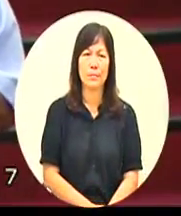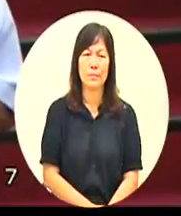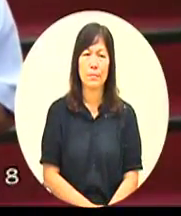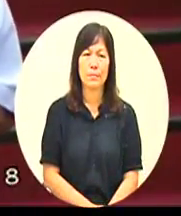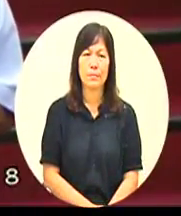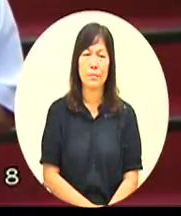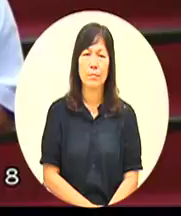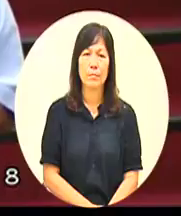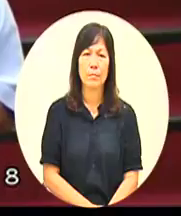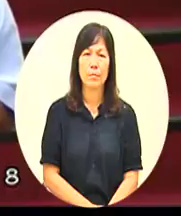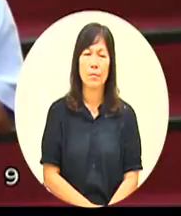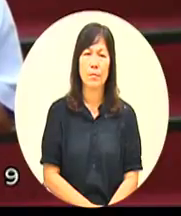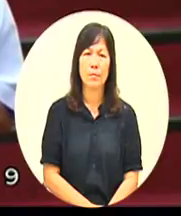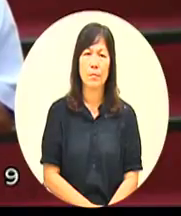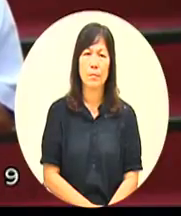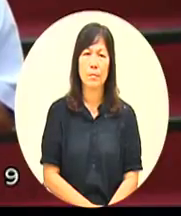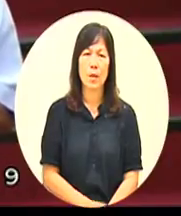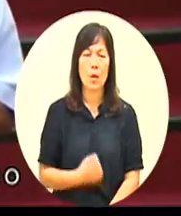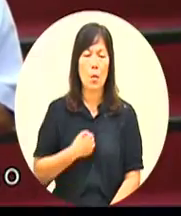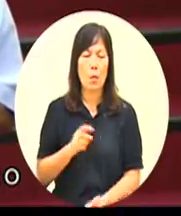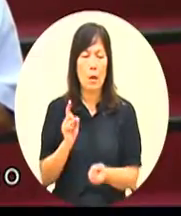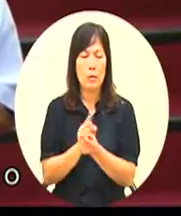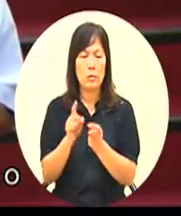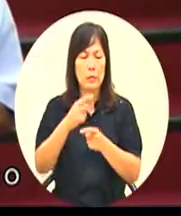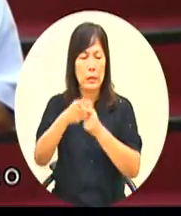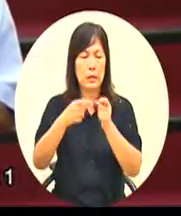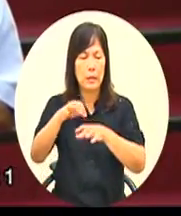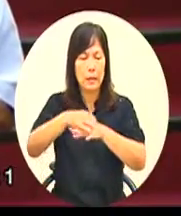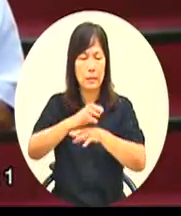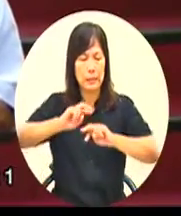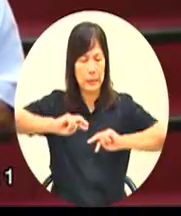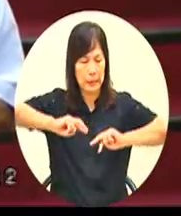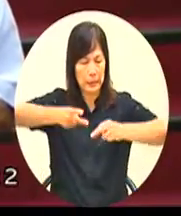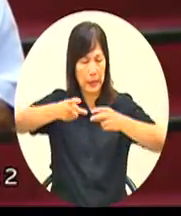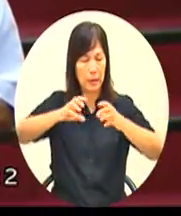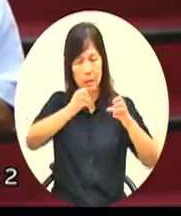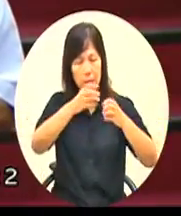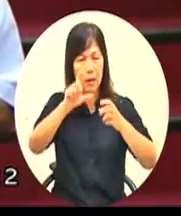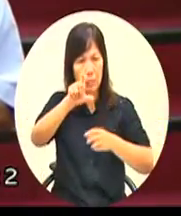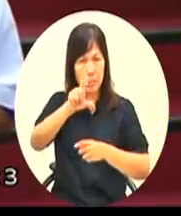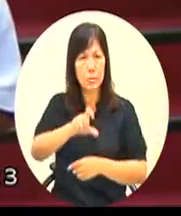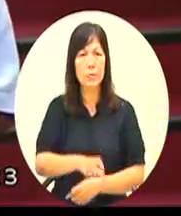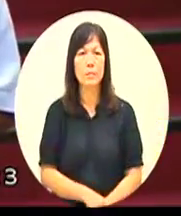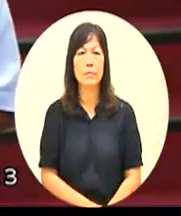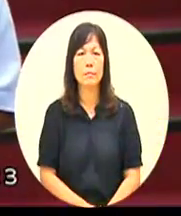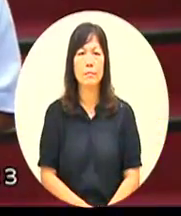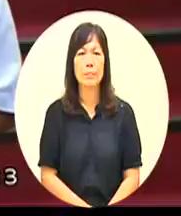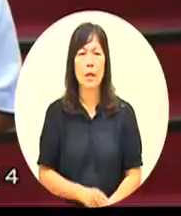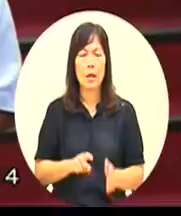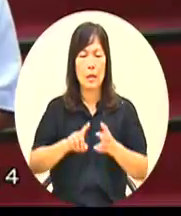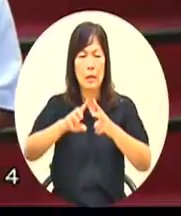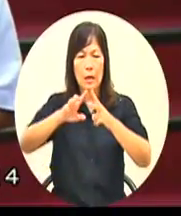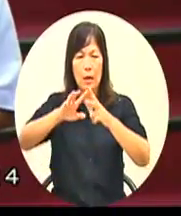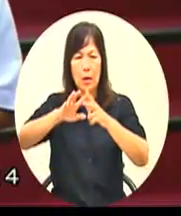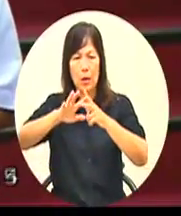所以我对这个年金改革的议题，尤其是国小老